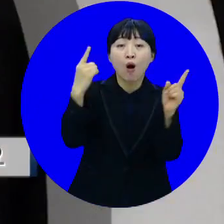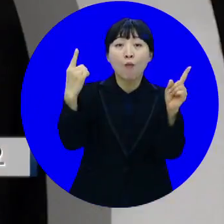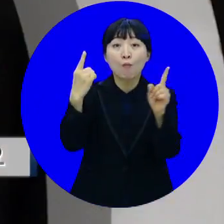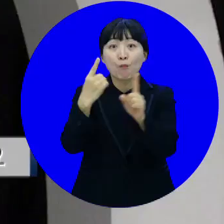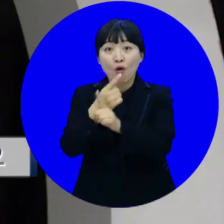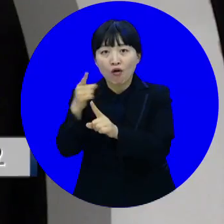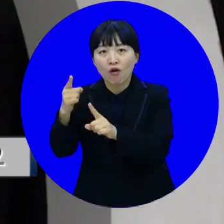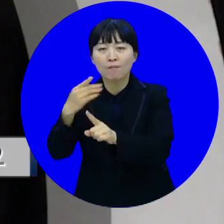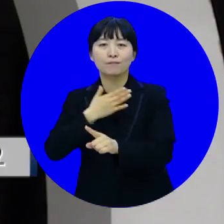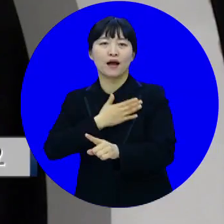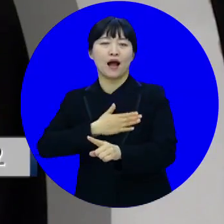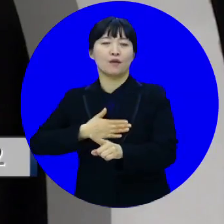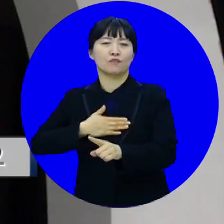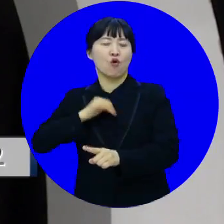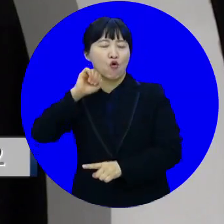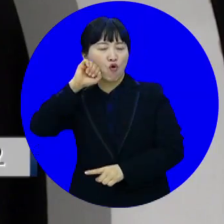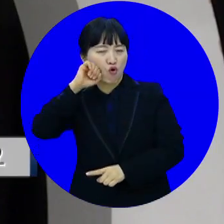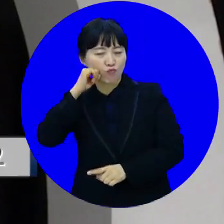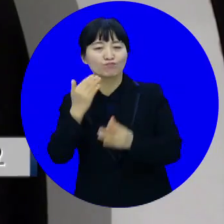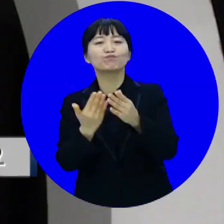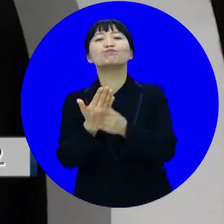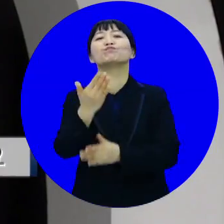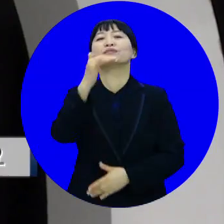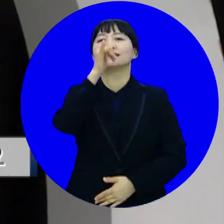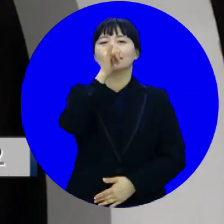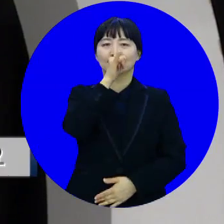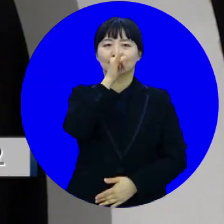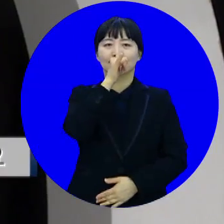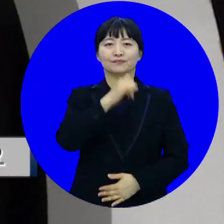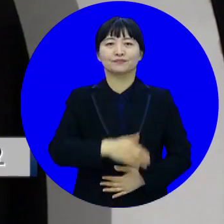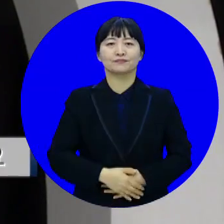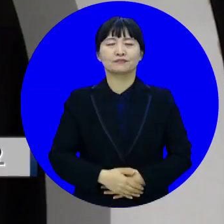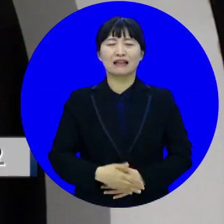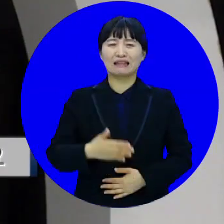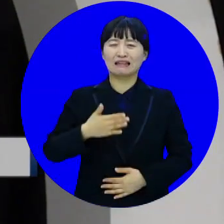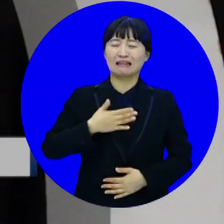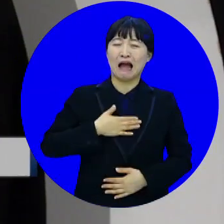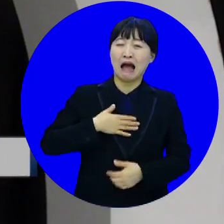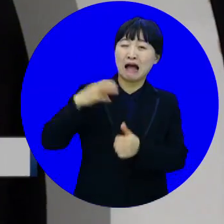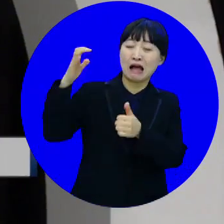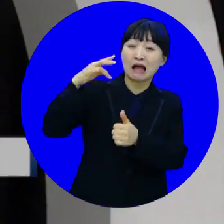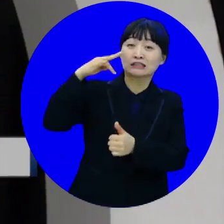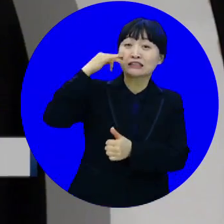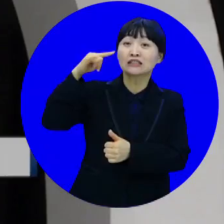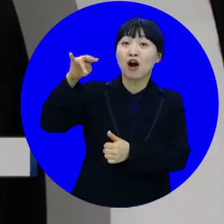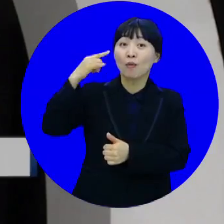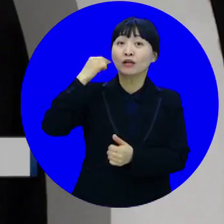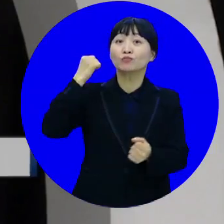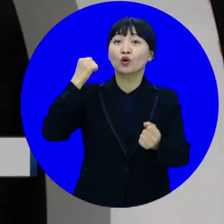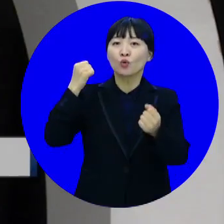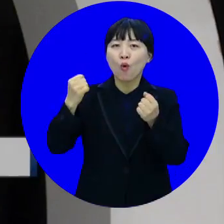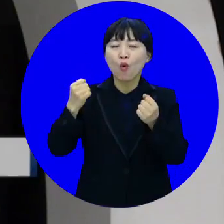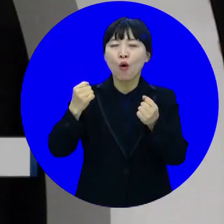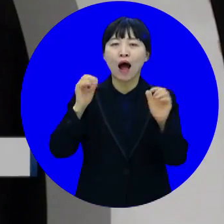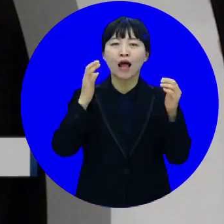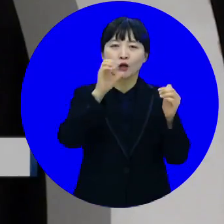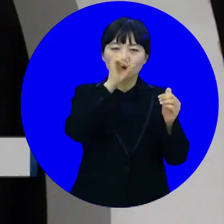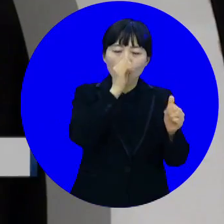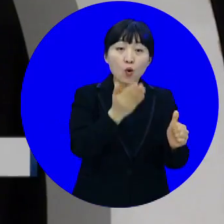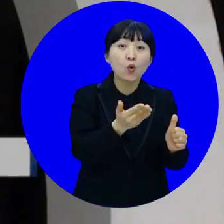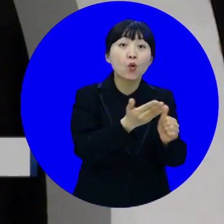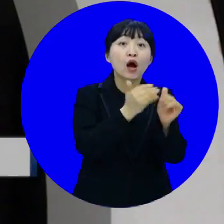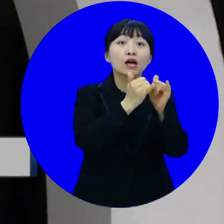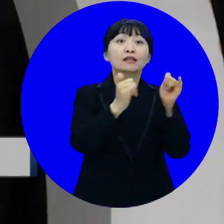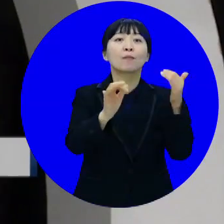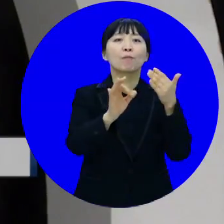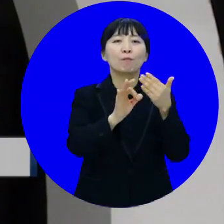환경의 변화는 정서적으로 어려움을 유발할 수가 있어요. 내게는 모진 시어머니였어도 아이에게는 좋은